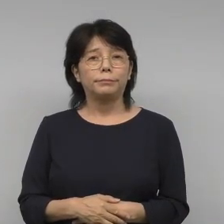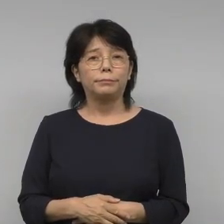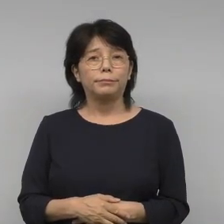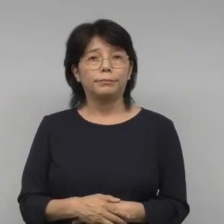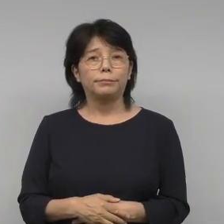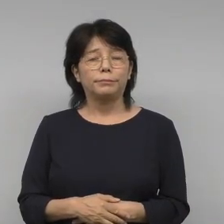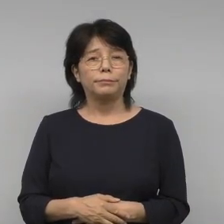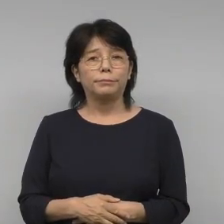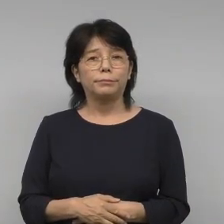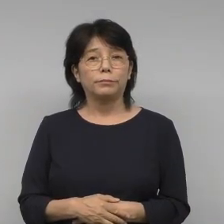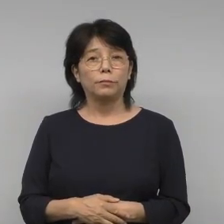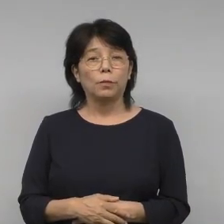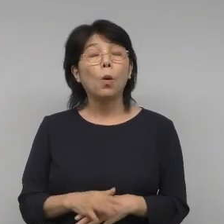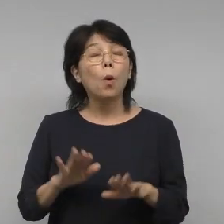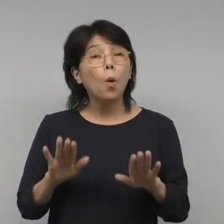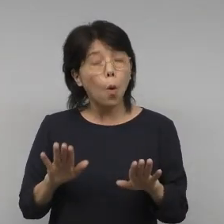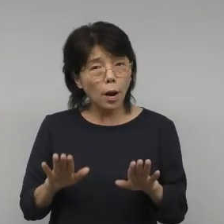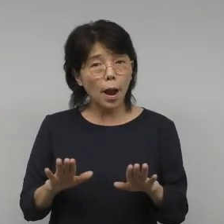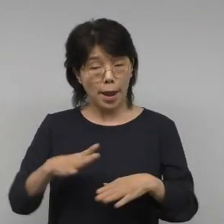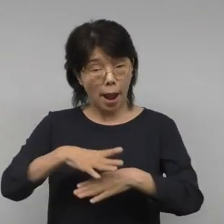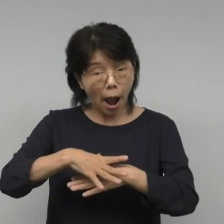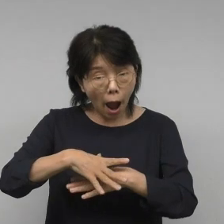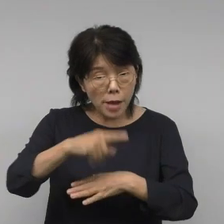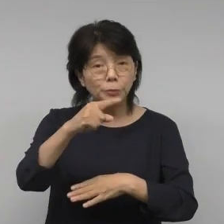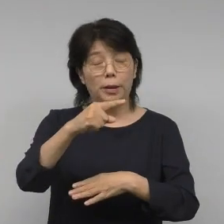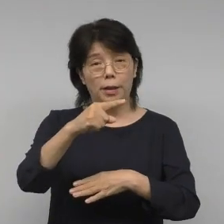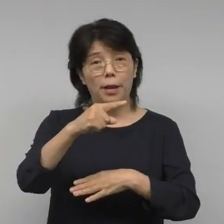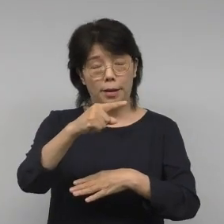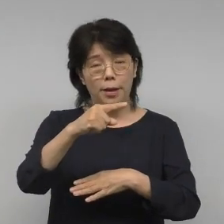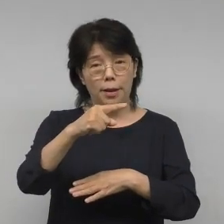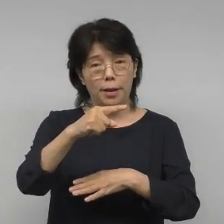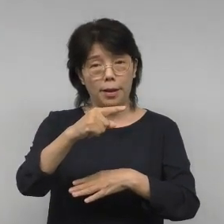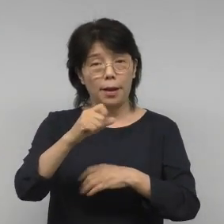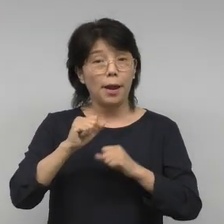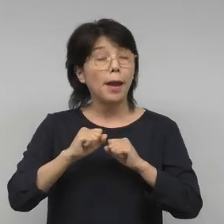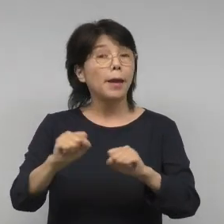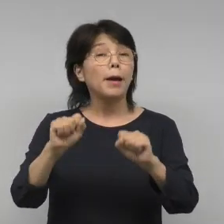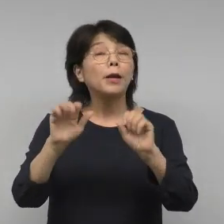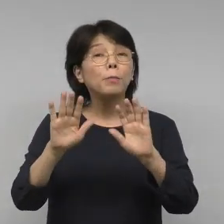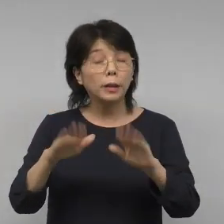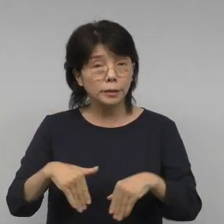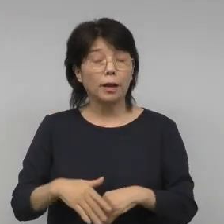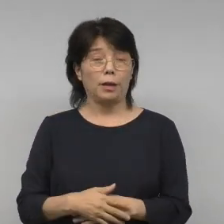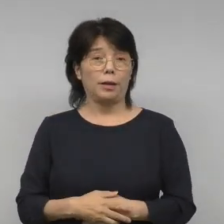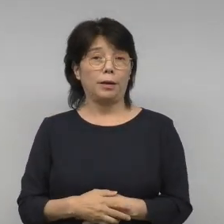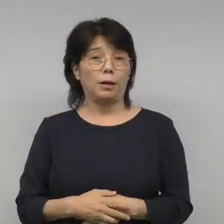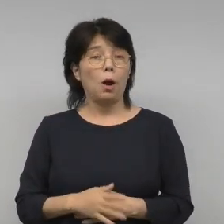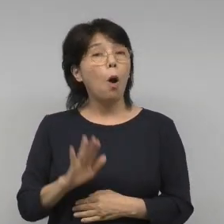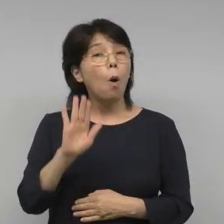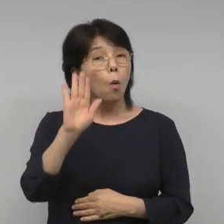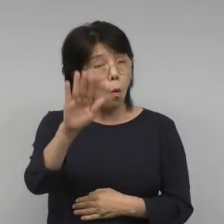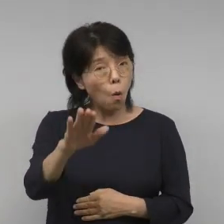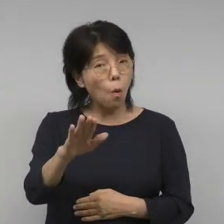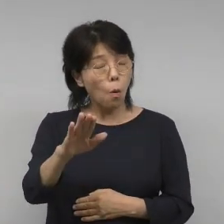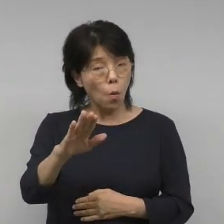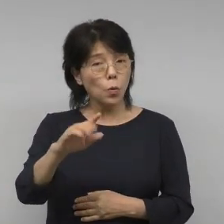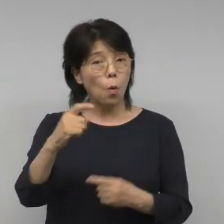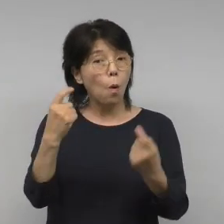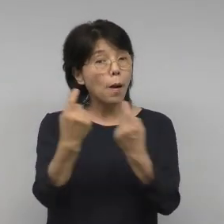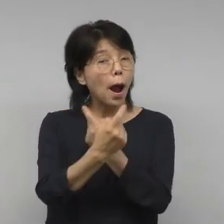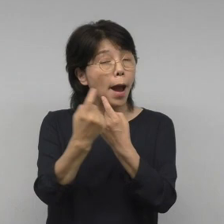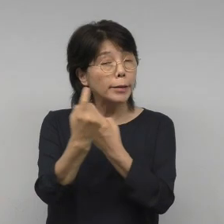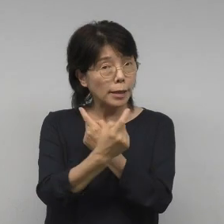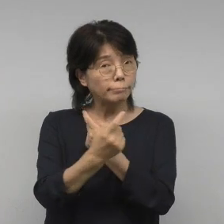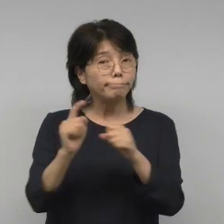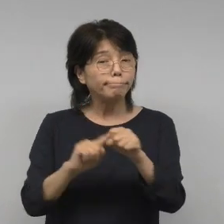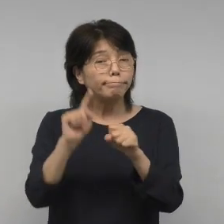そこで、まあ、今シーズン初めて、ね、こういった掛け合わせフェアトレードを実施したわけでありますが、まあ、今後の改善点、まあ、多分来年以降もや